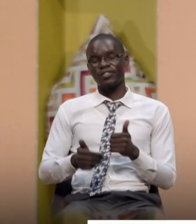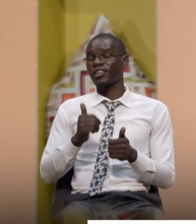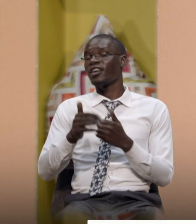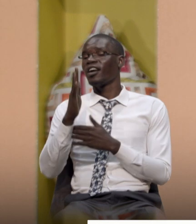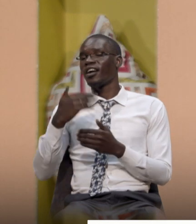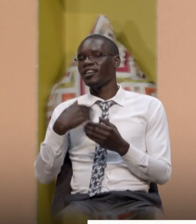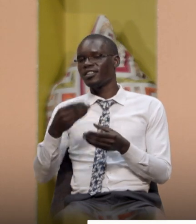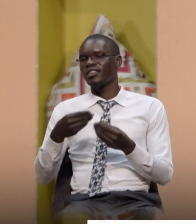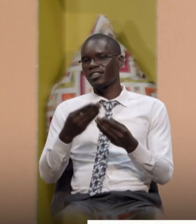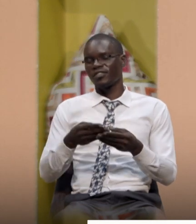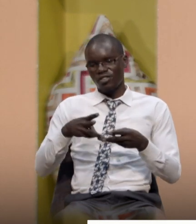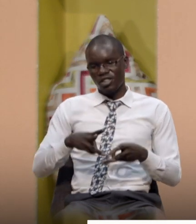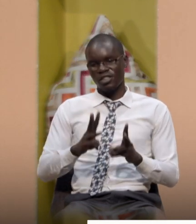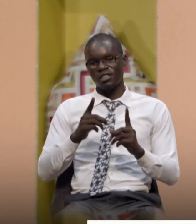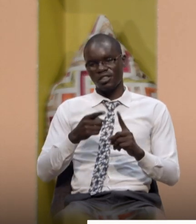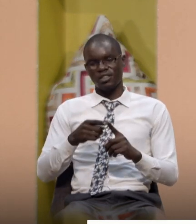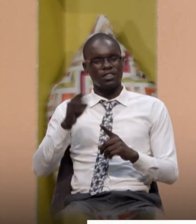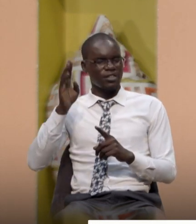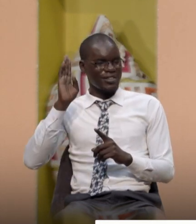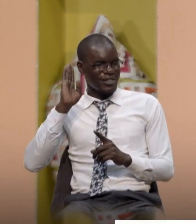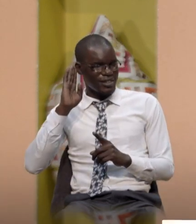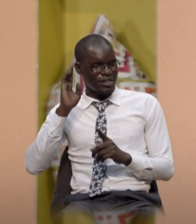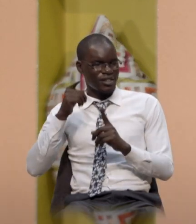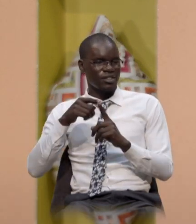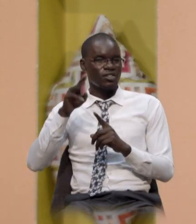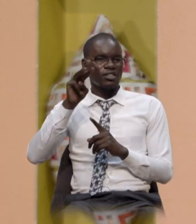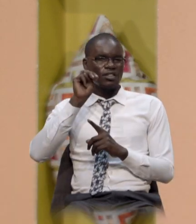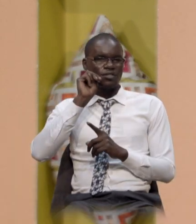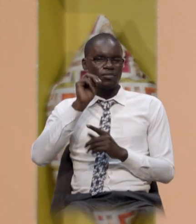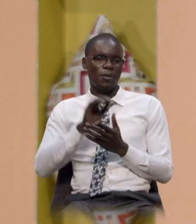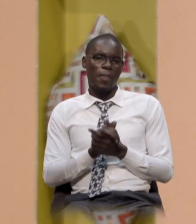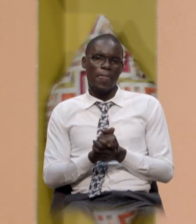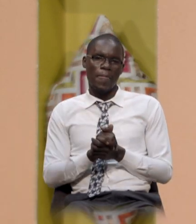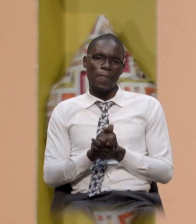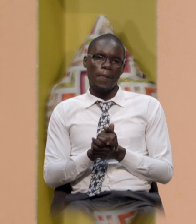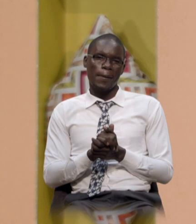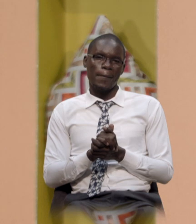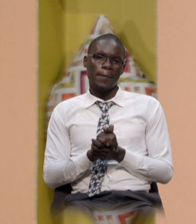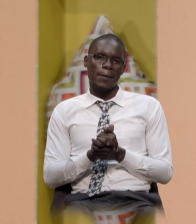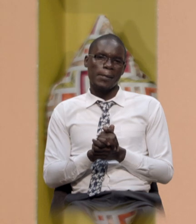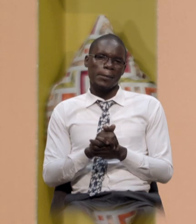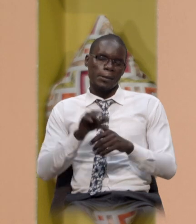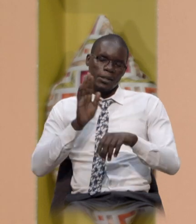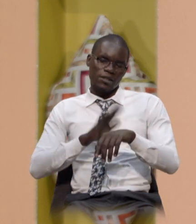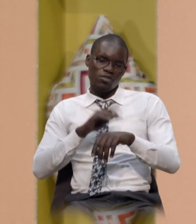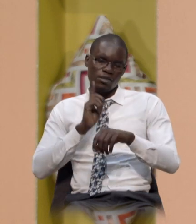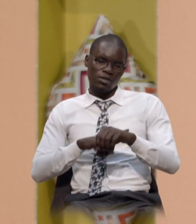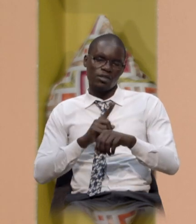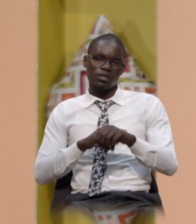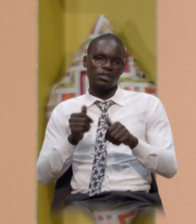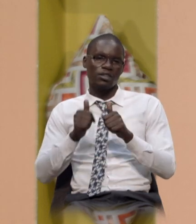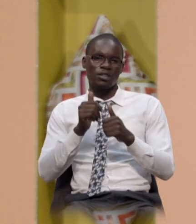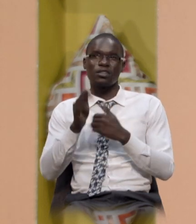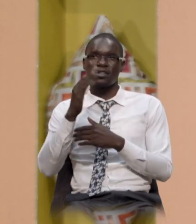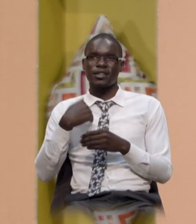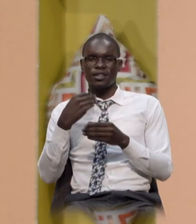ametupa nafasi ya pekee ya kupata kusikiza neno lake kwa wakati mzuri, wakati wa pekee ambako Bwana